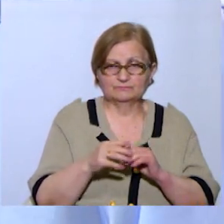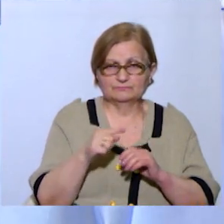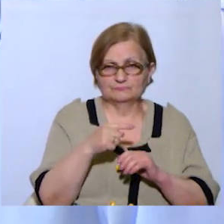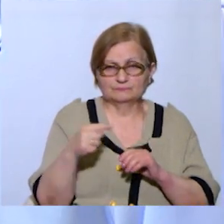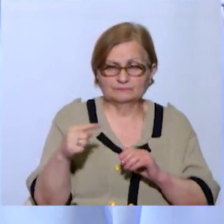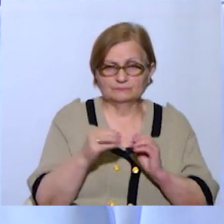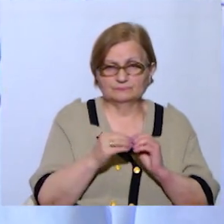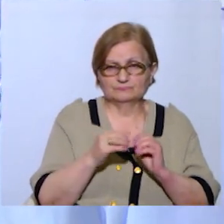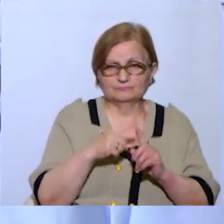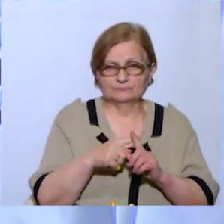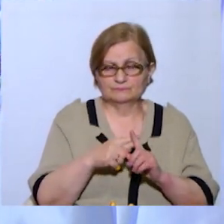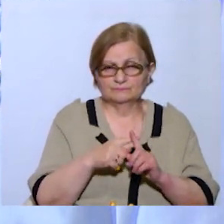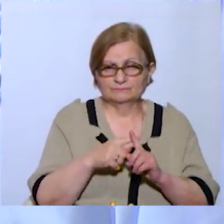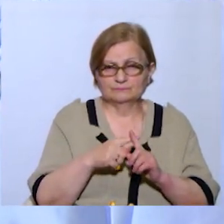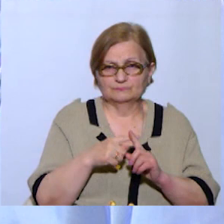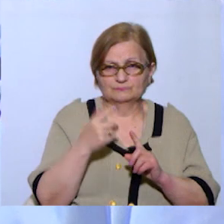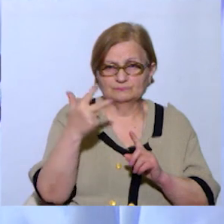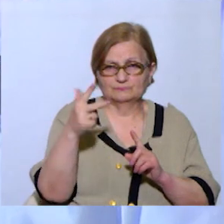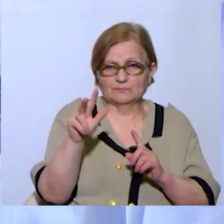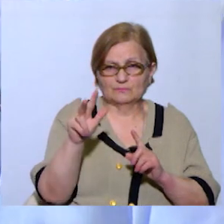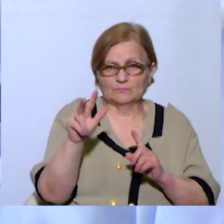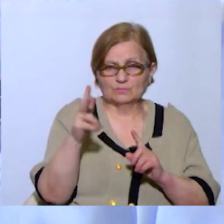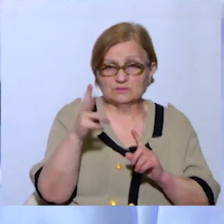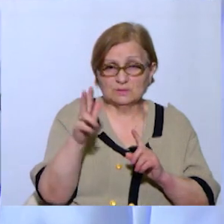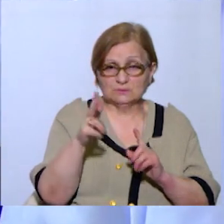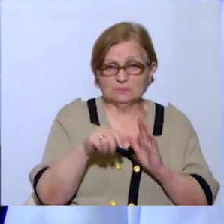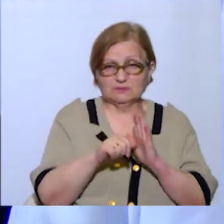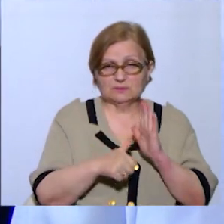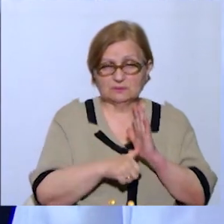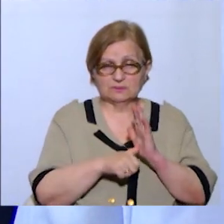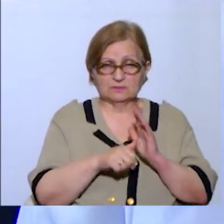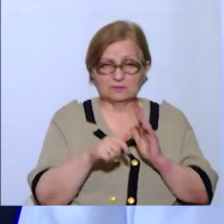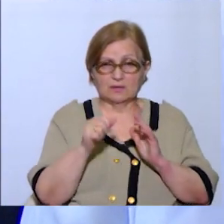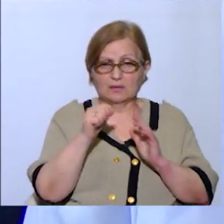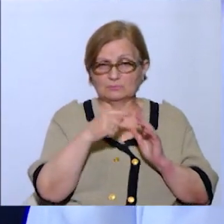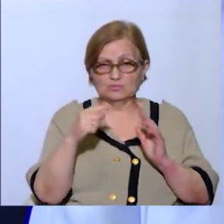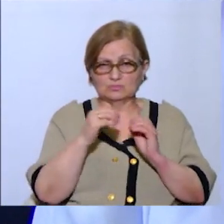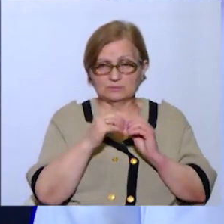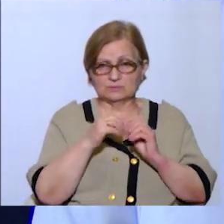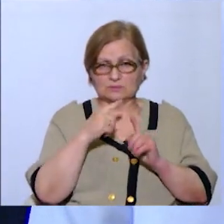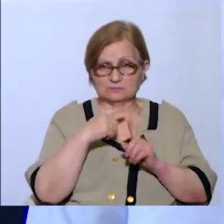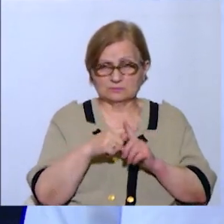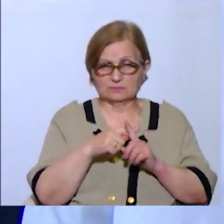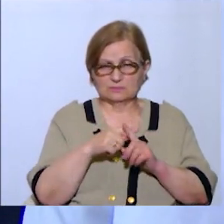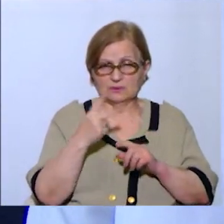მინუს 10 პლუს 33 16-დი, ანუ მინუს 10 პლუს